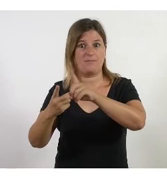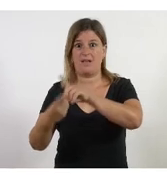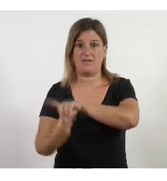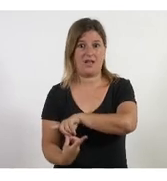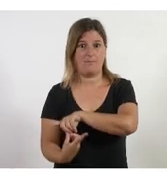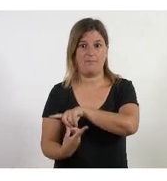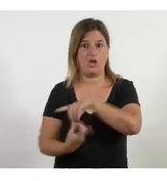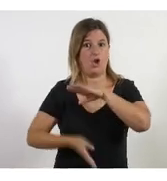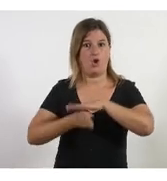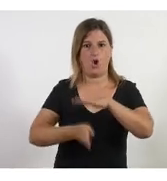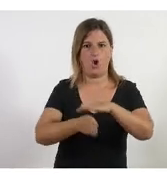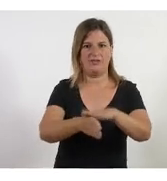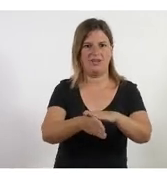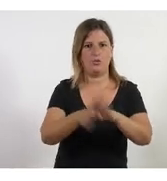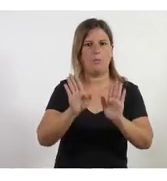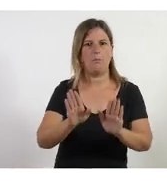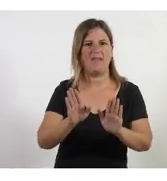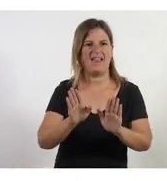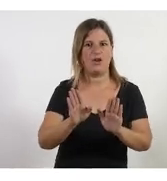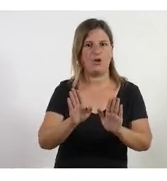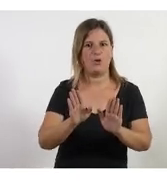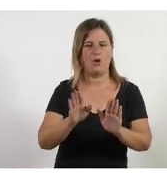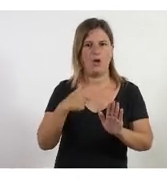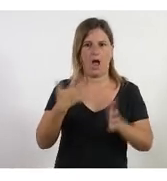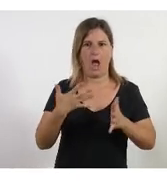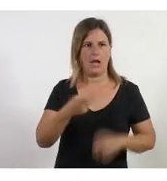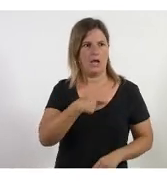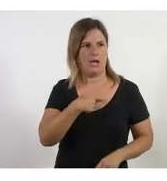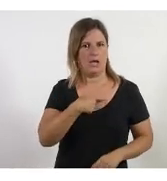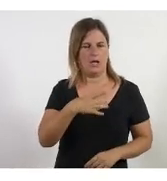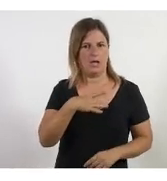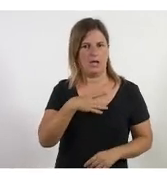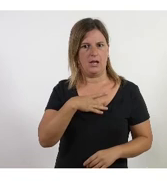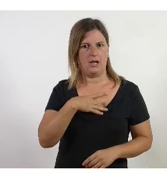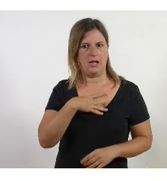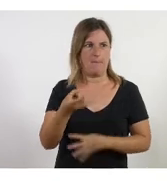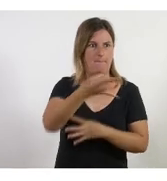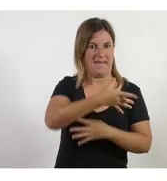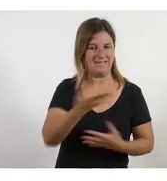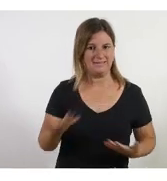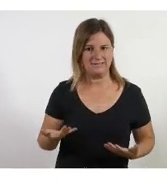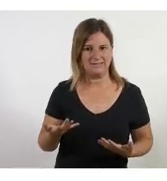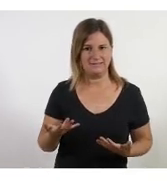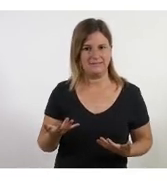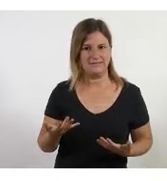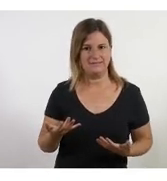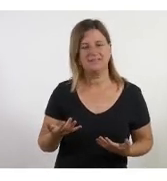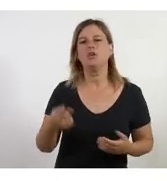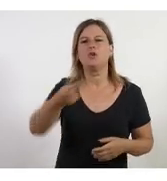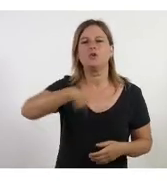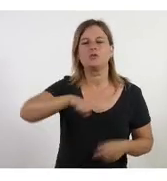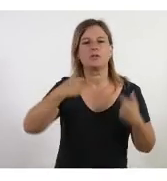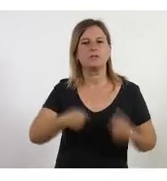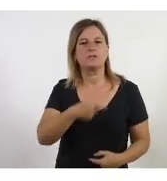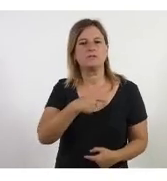però jo no sempre percebo la incertesa com ara. Perquè nosaltres percebem especialment la incertesa quan ens treuen, quan ens arrenquen,